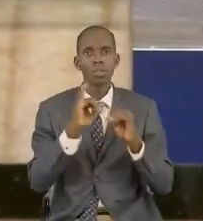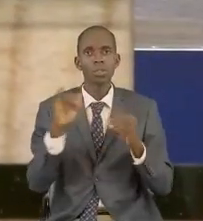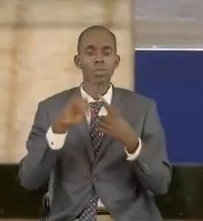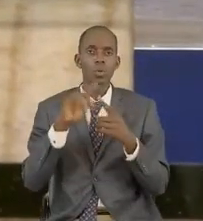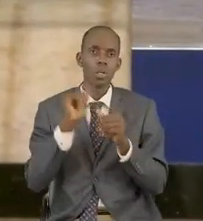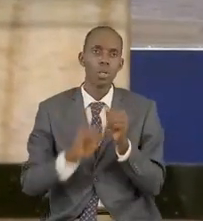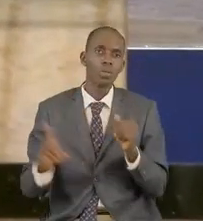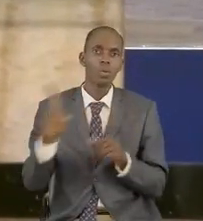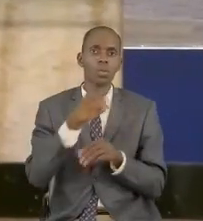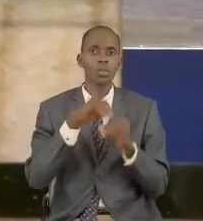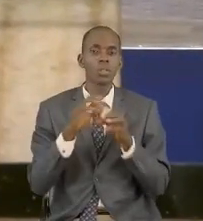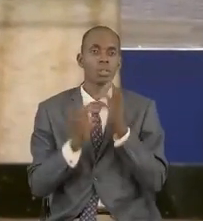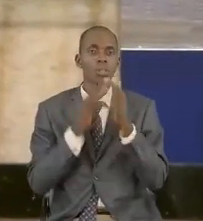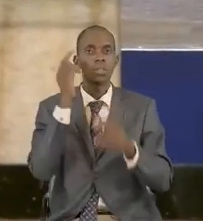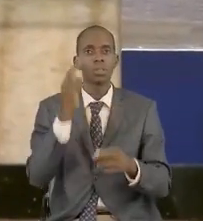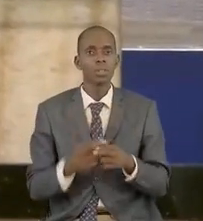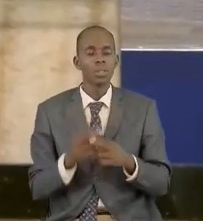AMEN